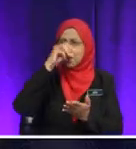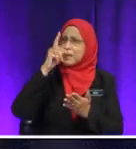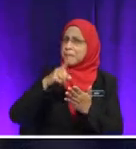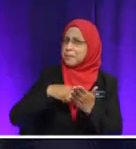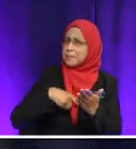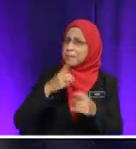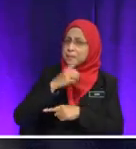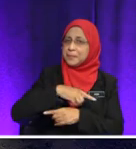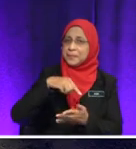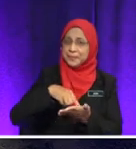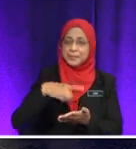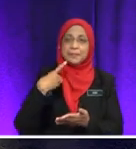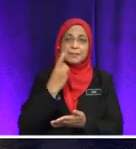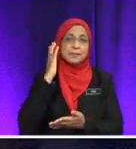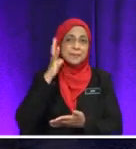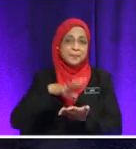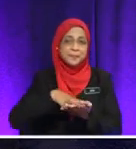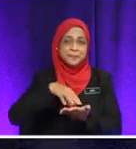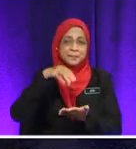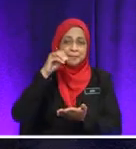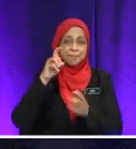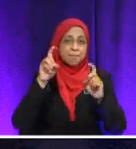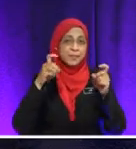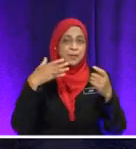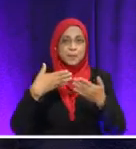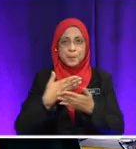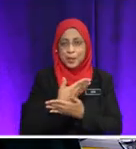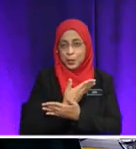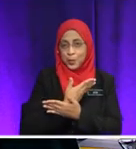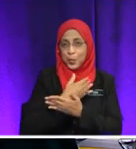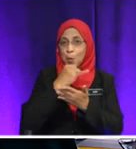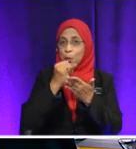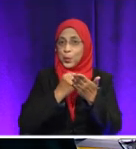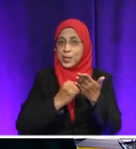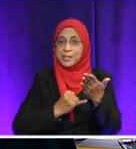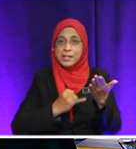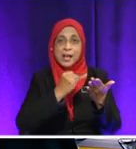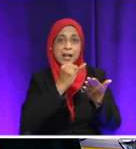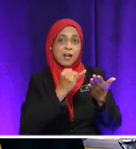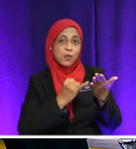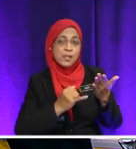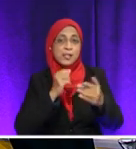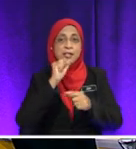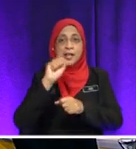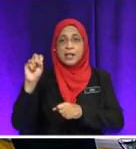hari ini kita akan belajar tajuk baru yaitu lukisan kerja lukisan